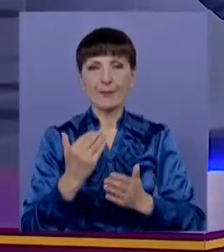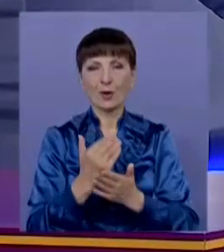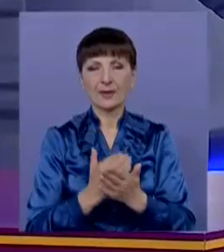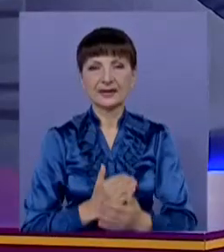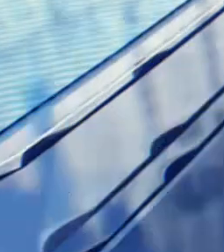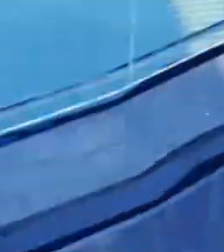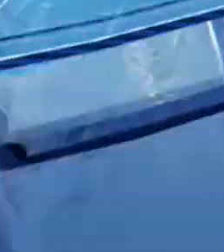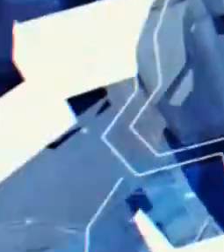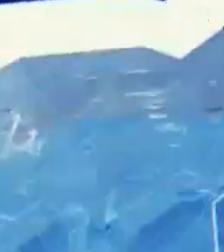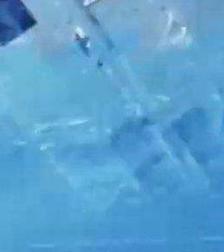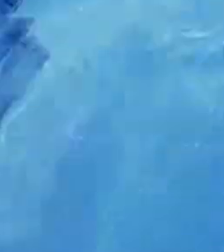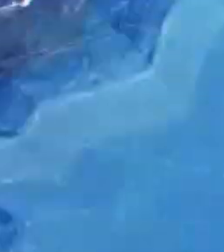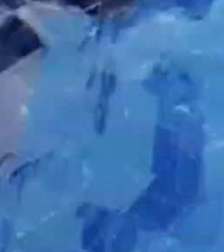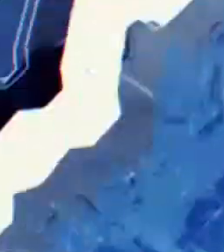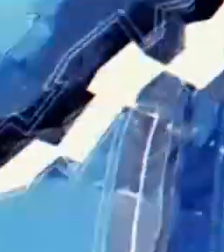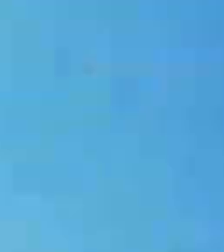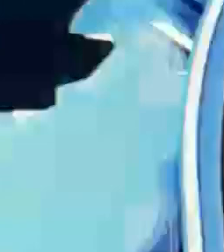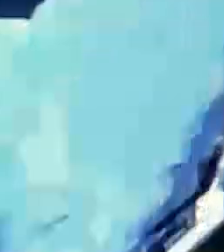новостей.